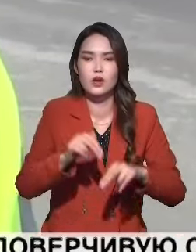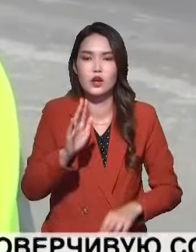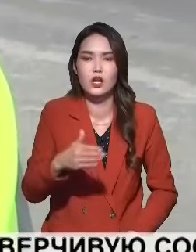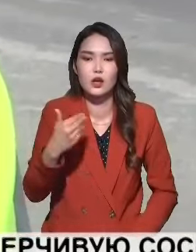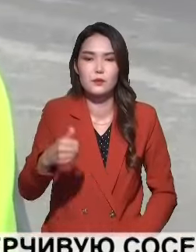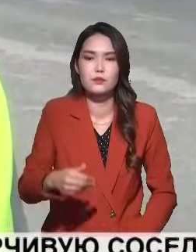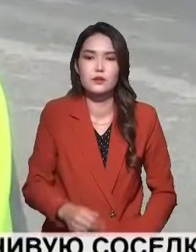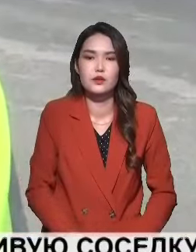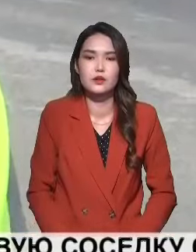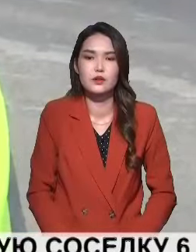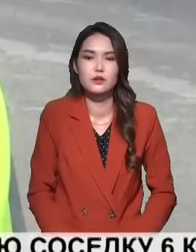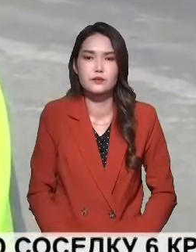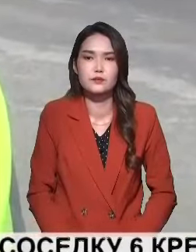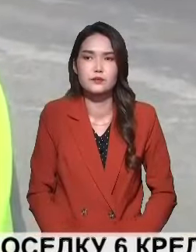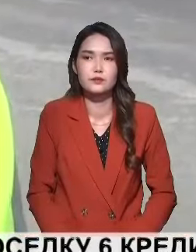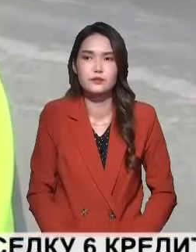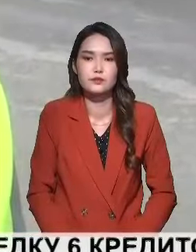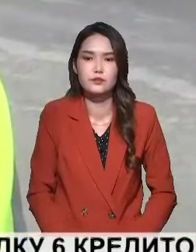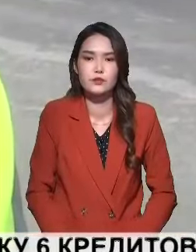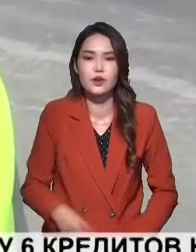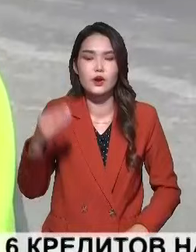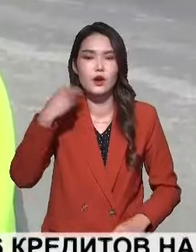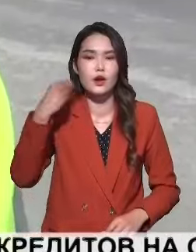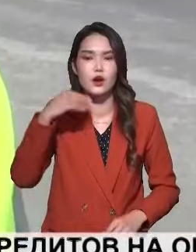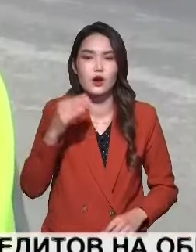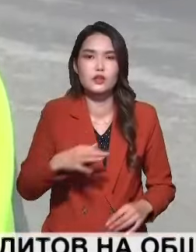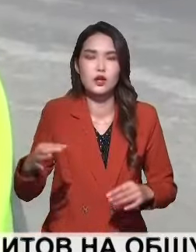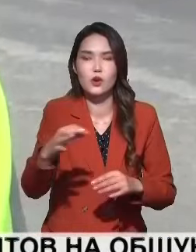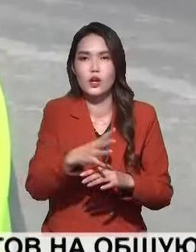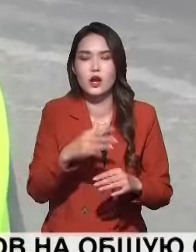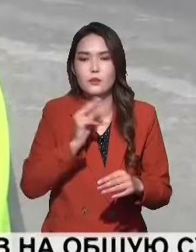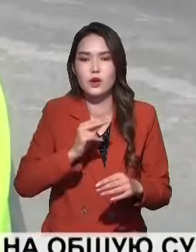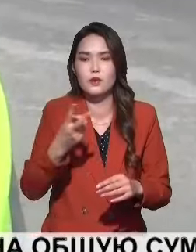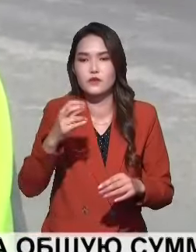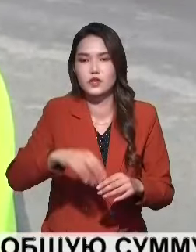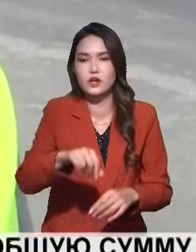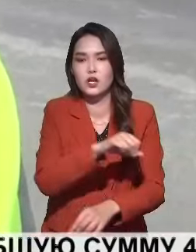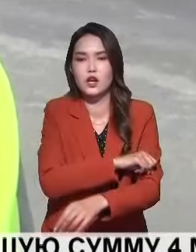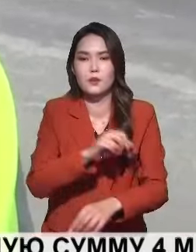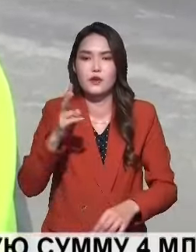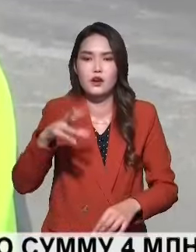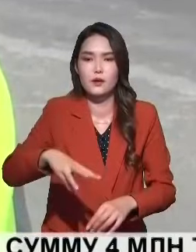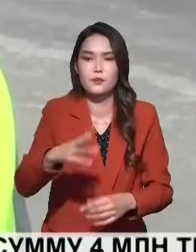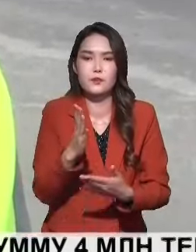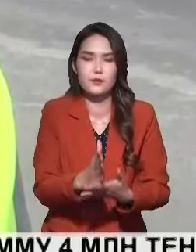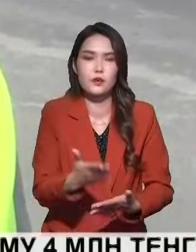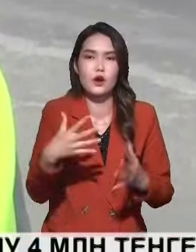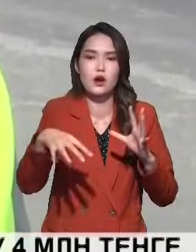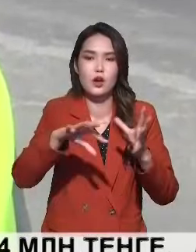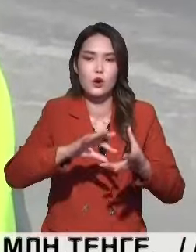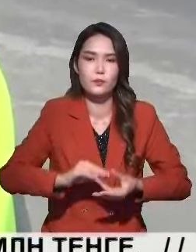до поселка Олгайсен протяженность 262 километра подлежит реконструкции. Производится